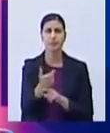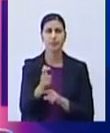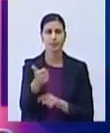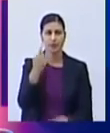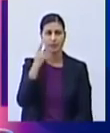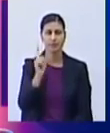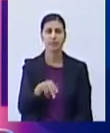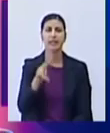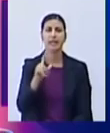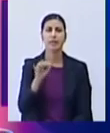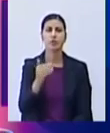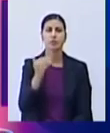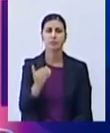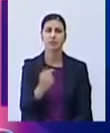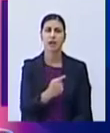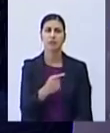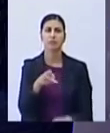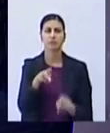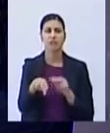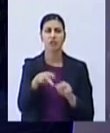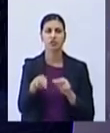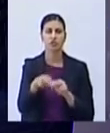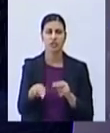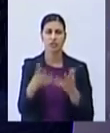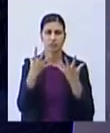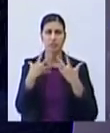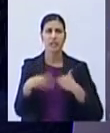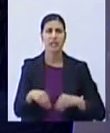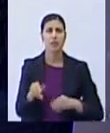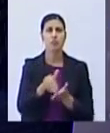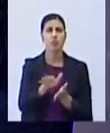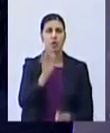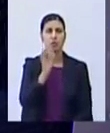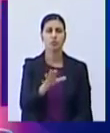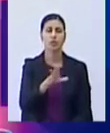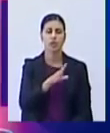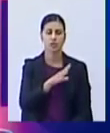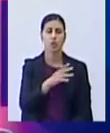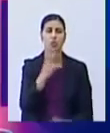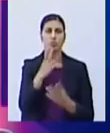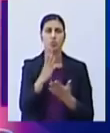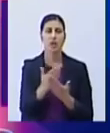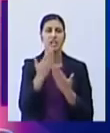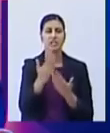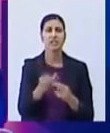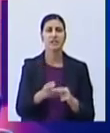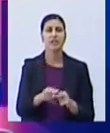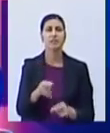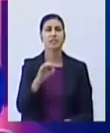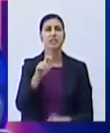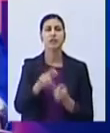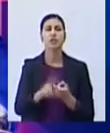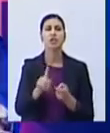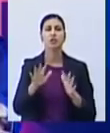კარგად ახსოვს ლეიბორისტების მიერ დაჭრილი მანდატები, რომელზეც უარი თქვეს და გარკვეულწილად ჩნდება კითხვა იმას დაკავშირებით, რა